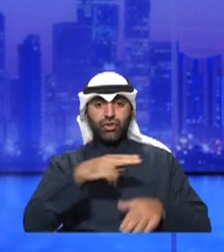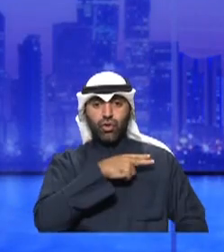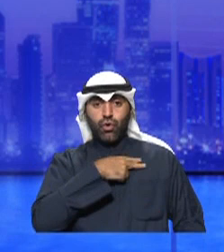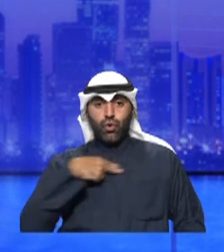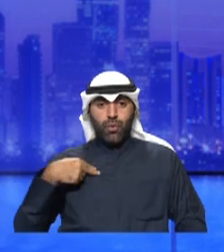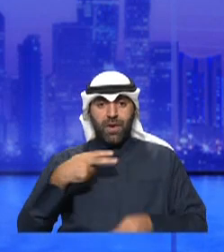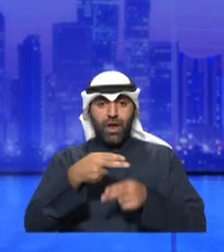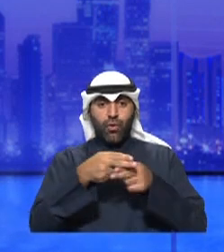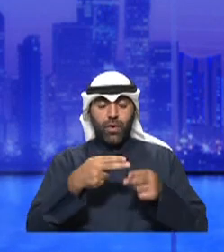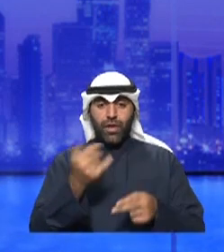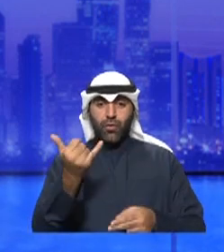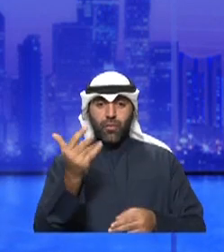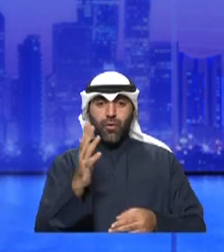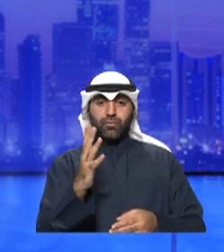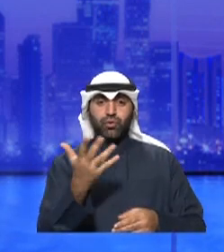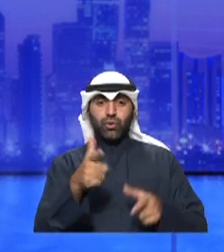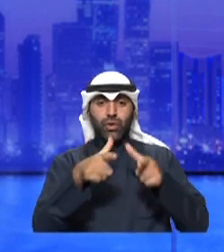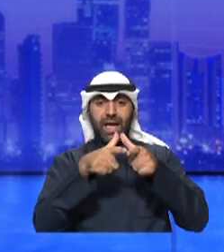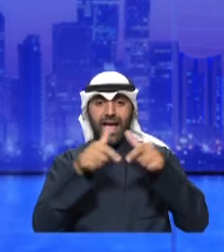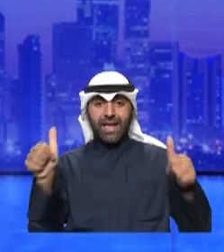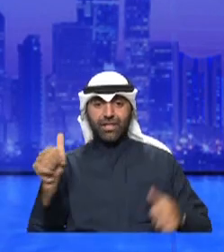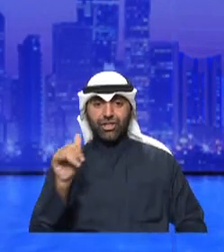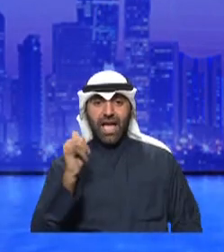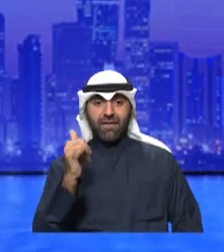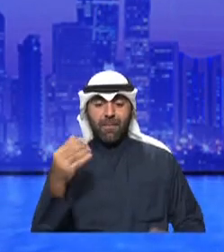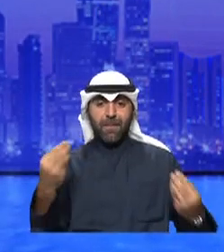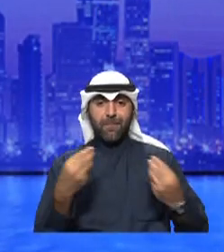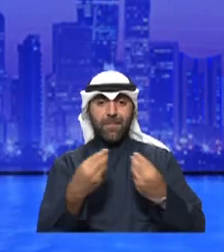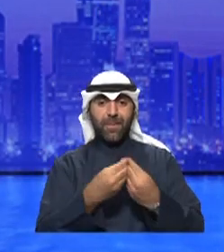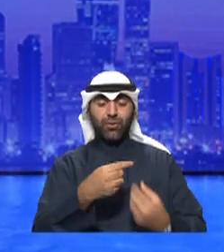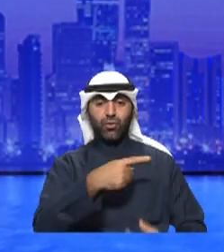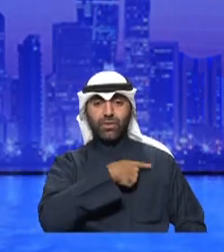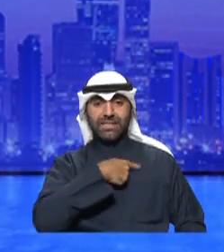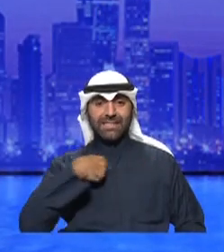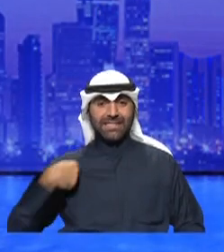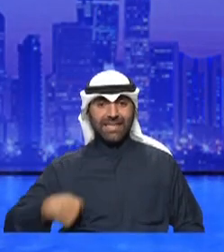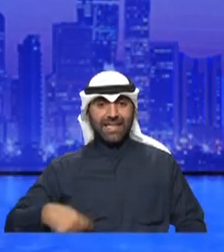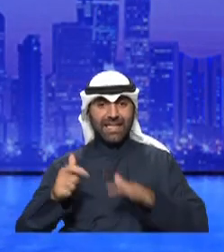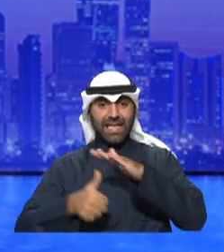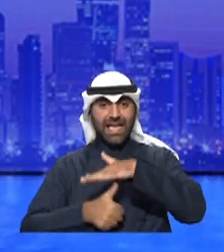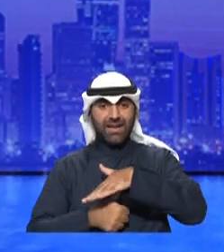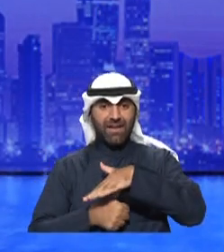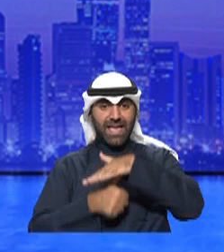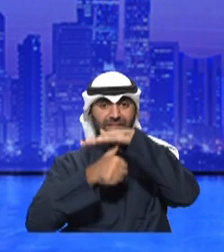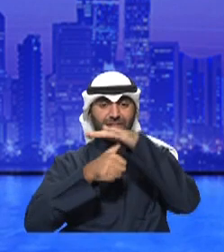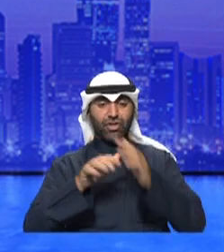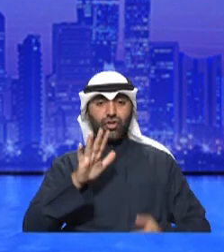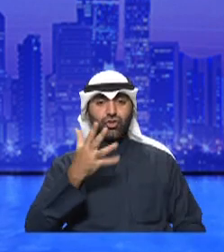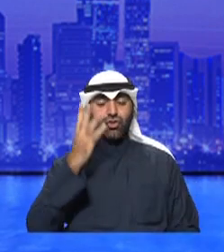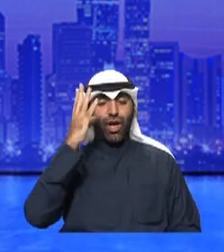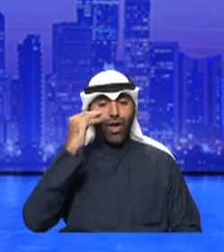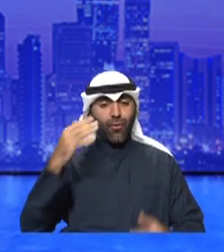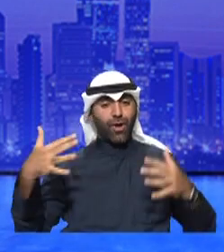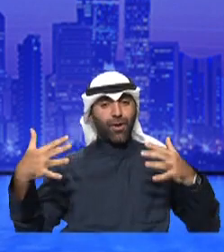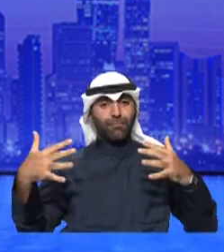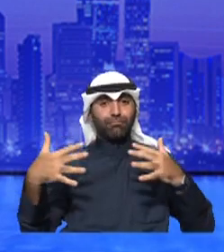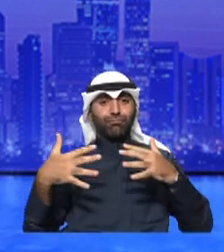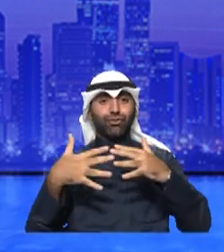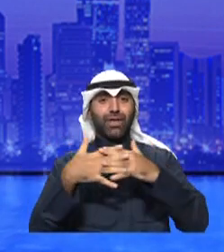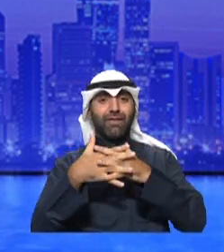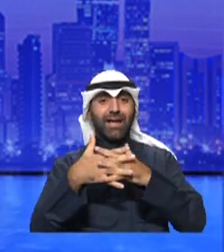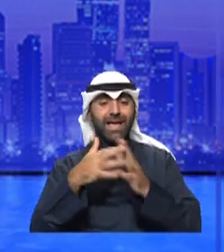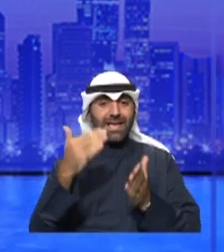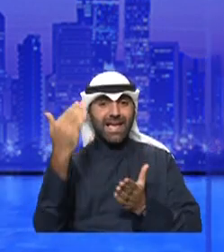الخليجيه والعربيه ورئيس جمهوريه الصين الشعبيه الصديقه والتي من شانها تدعم العمل الخليجي